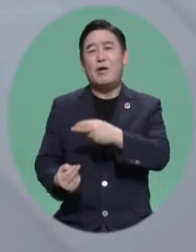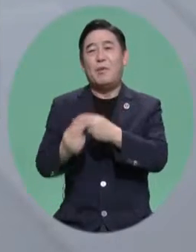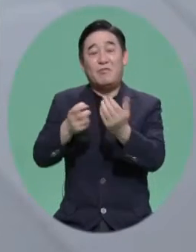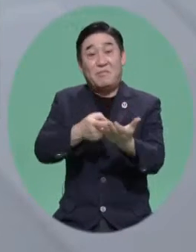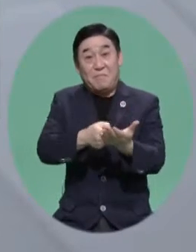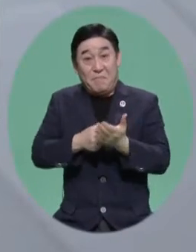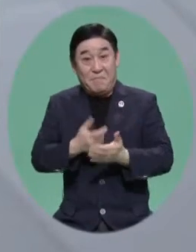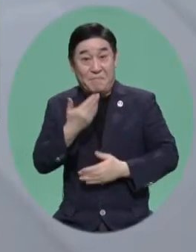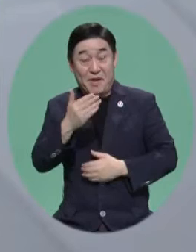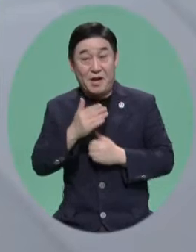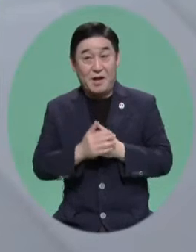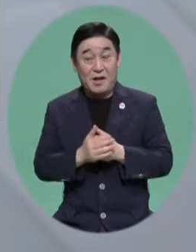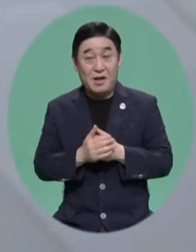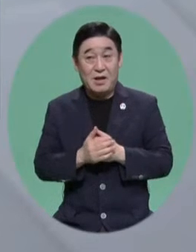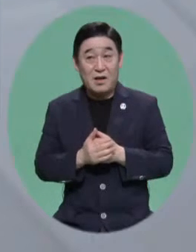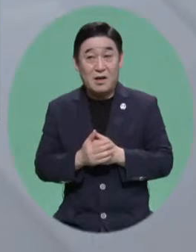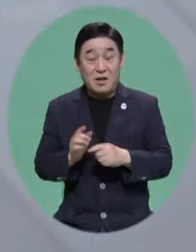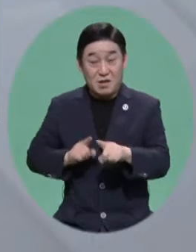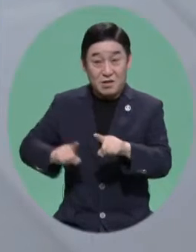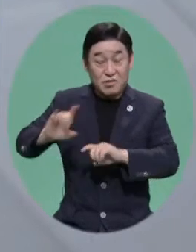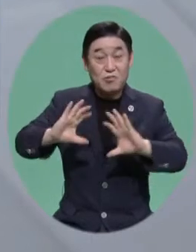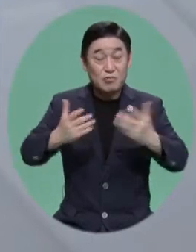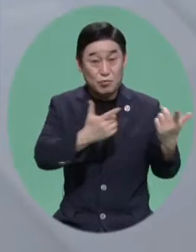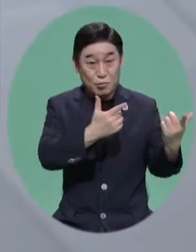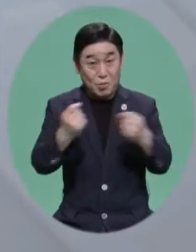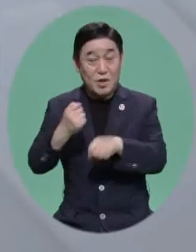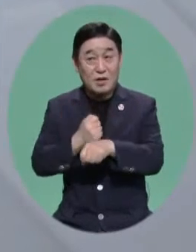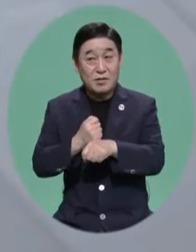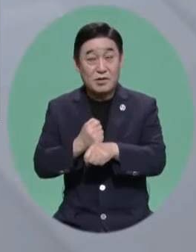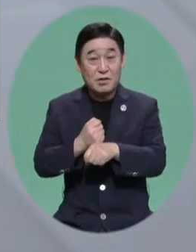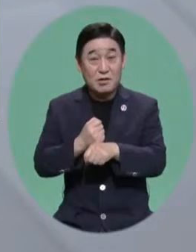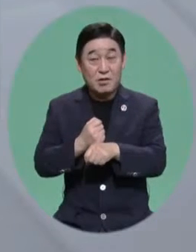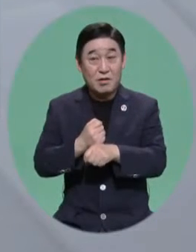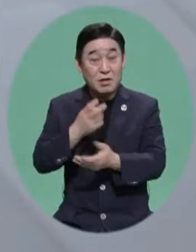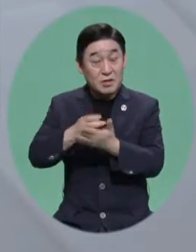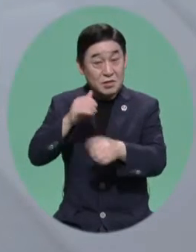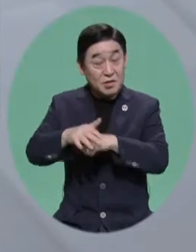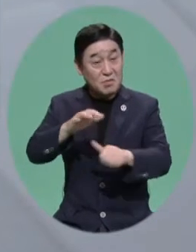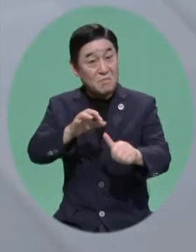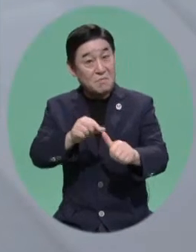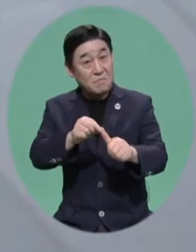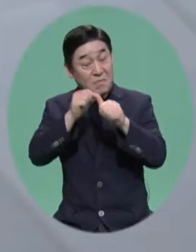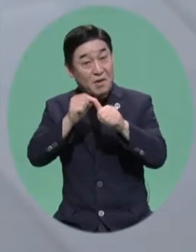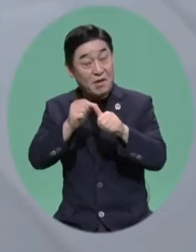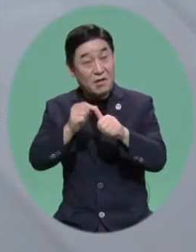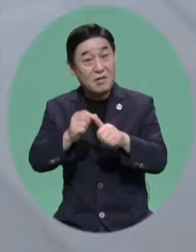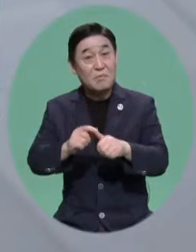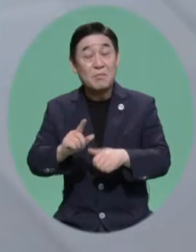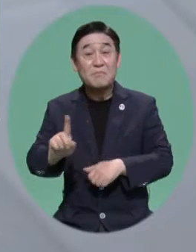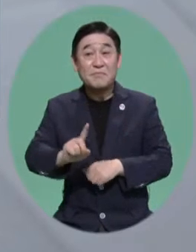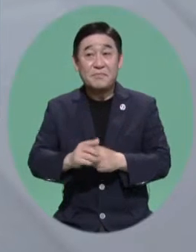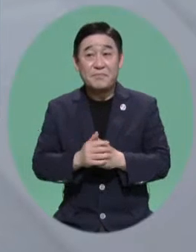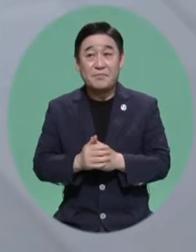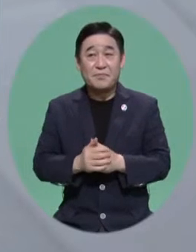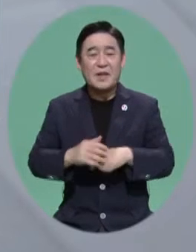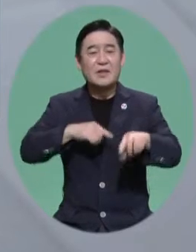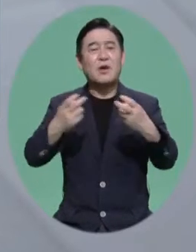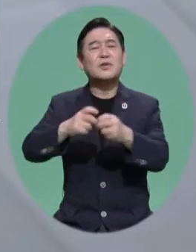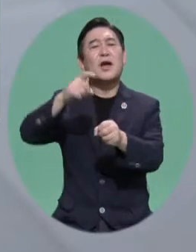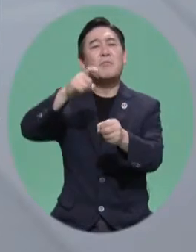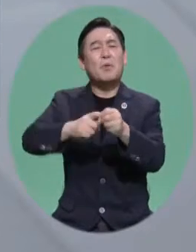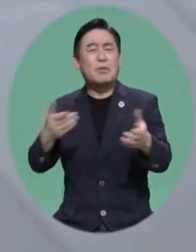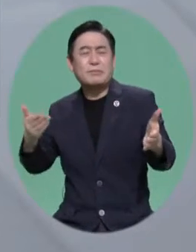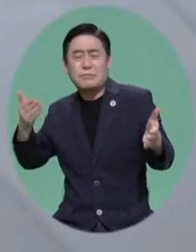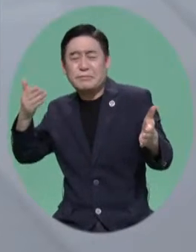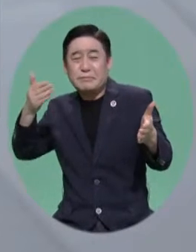절약할 수 있습니다 선진국에서 다하고 있습니다 제 택하실 요기가 있습니까 정책 목초 이런 문제는